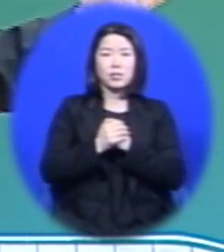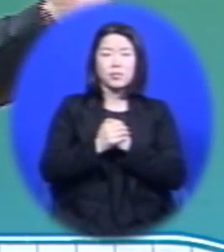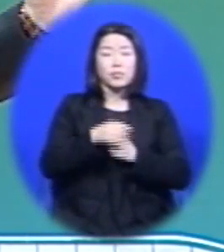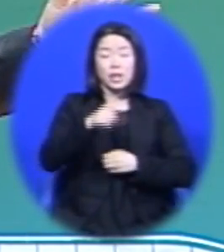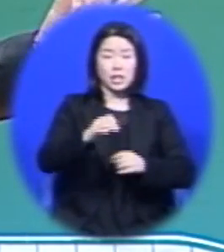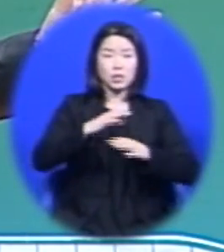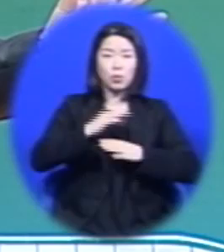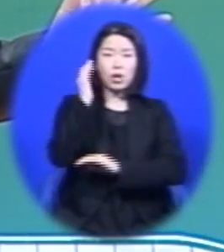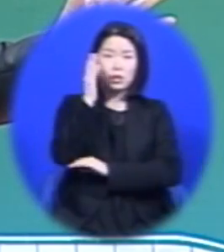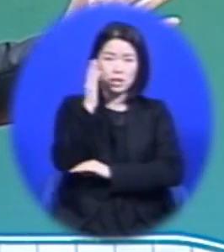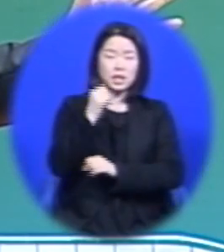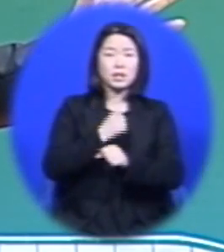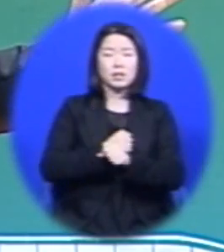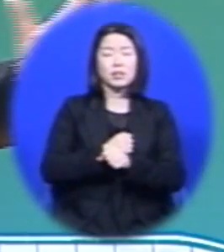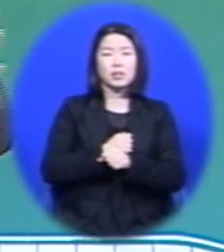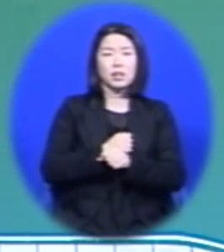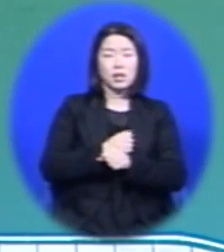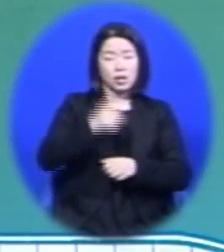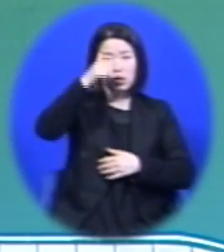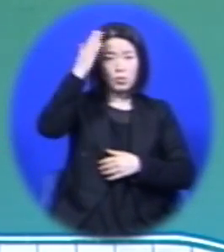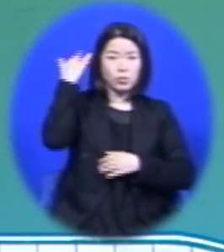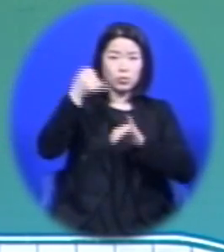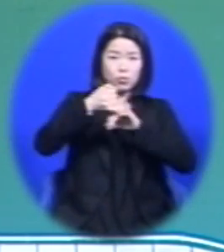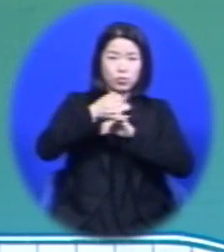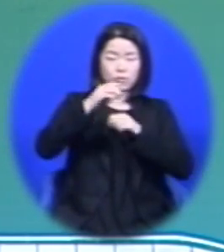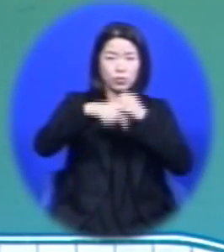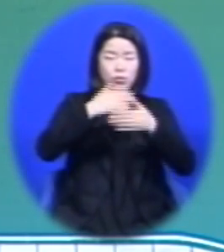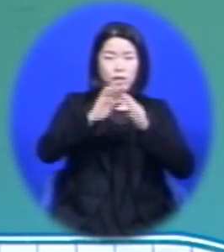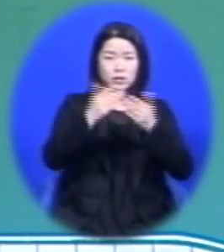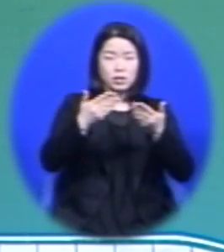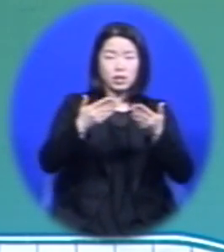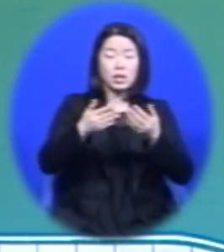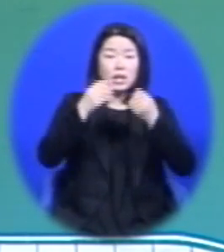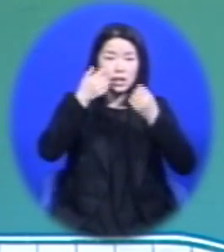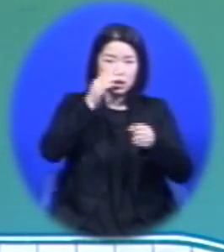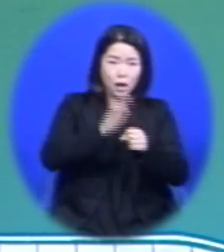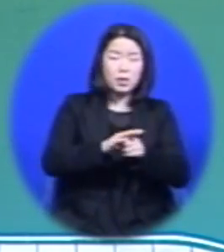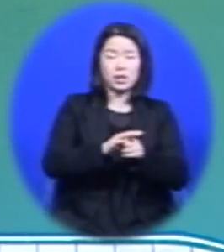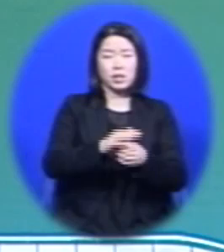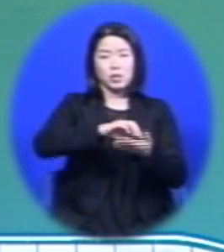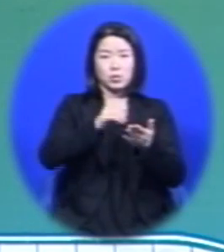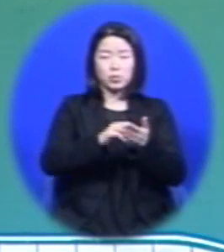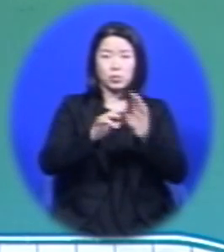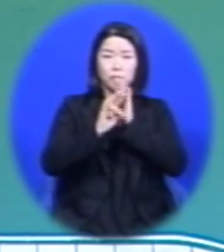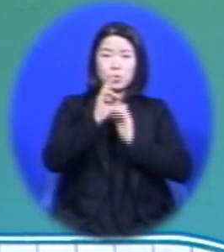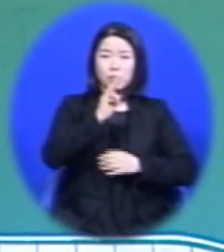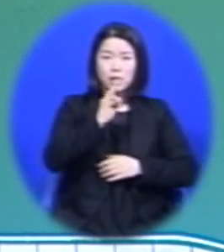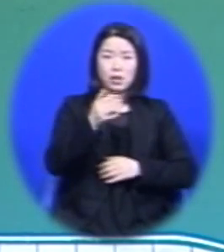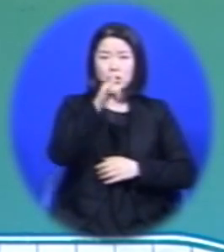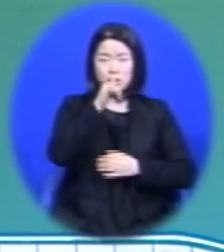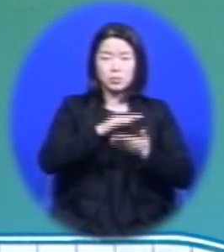이 놀라운 이야기는 구약 성경에 이미 기가 막힐 정도로 정확하게 예언이 되어져 있는 이야기입니다.